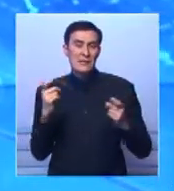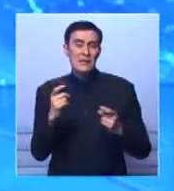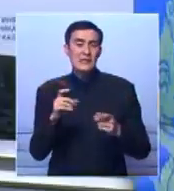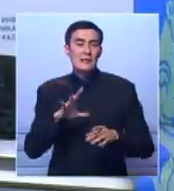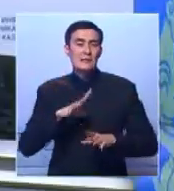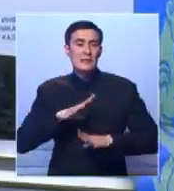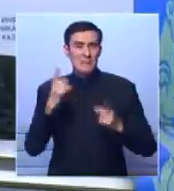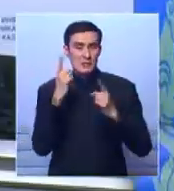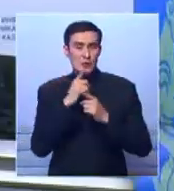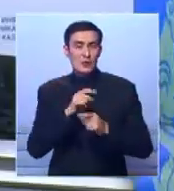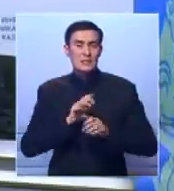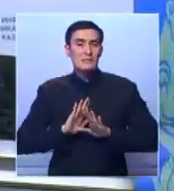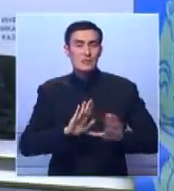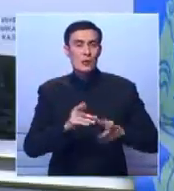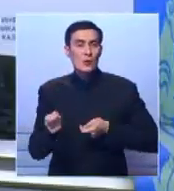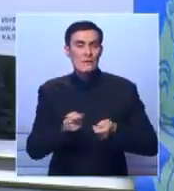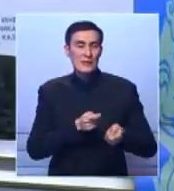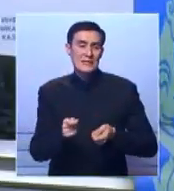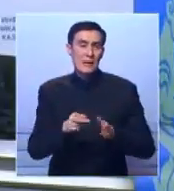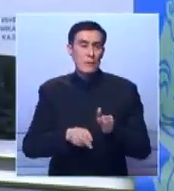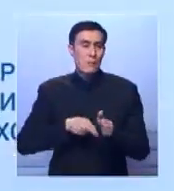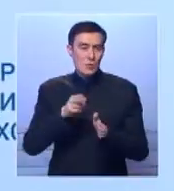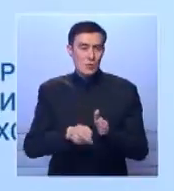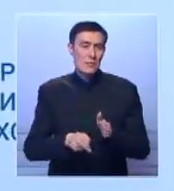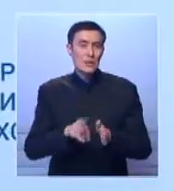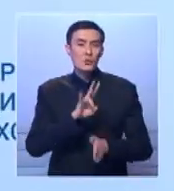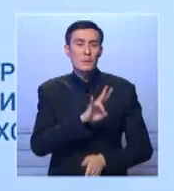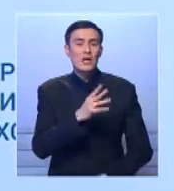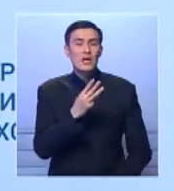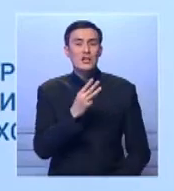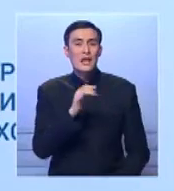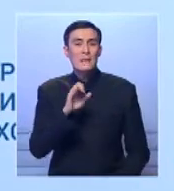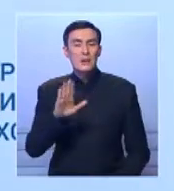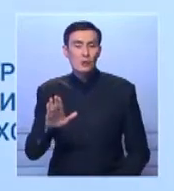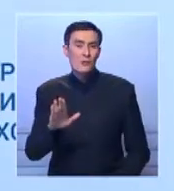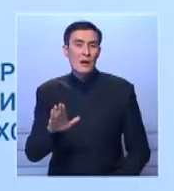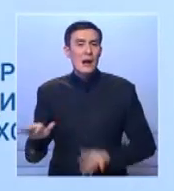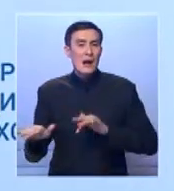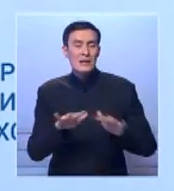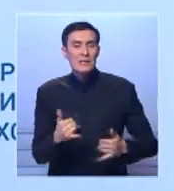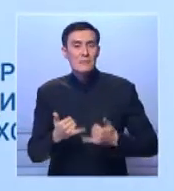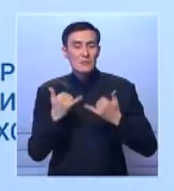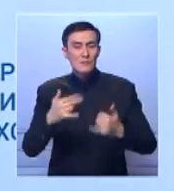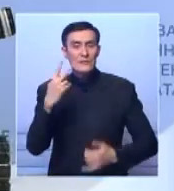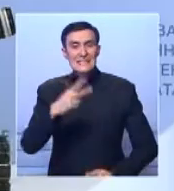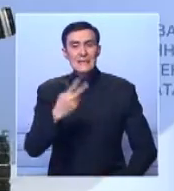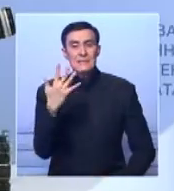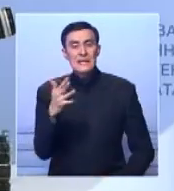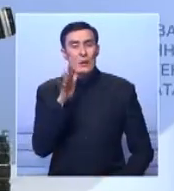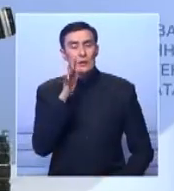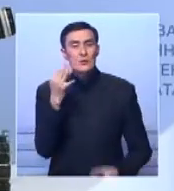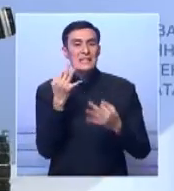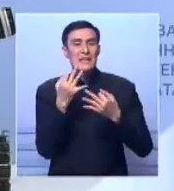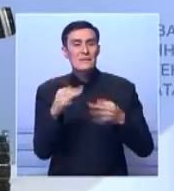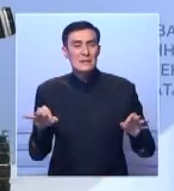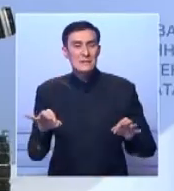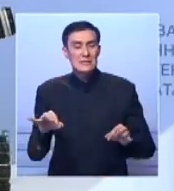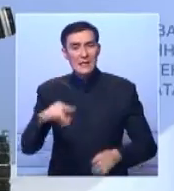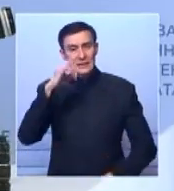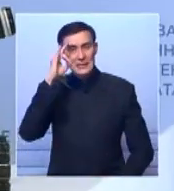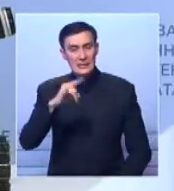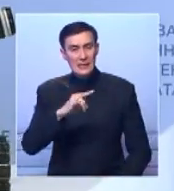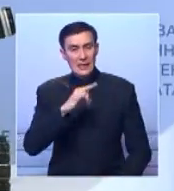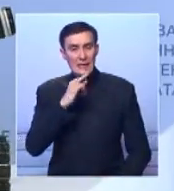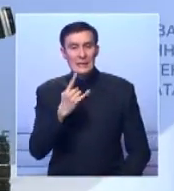сообщил заместитель руководителя штаба поезда. Как отметил Нурбек Шаяхметов, акция посвящена 25-летию независимости нашей